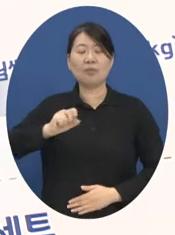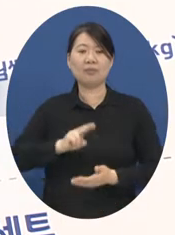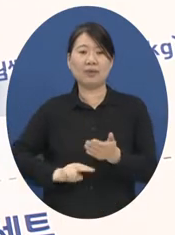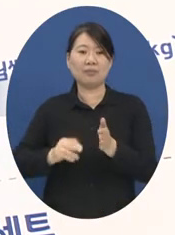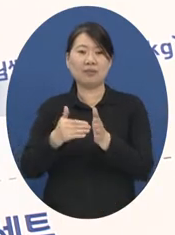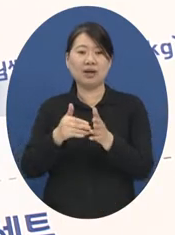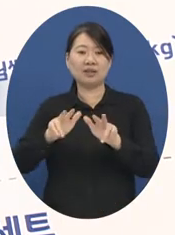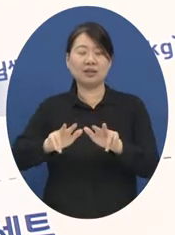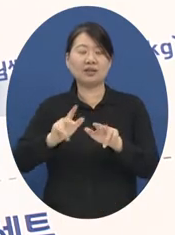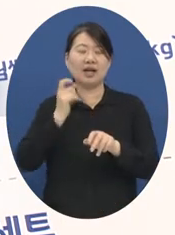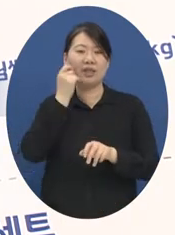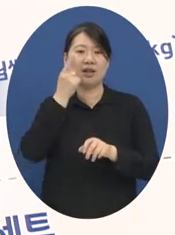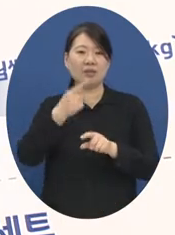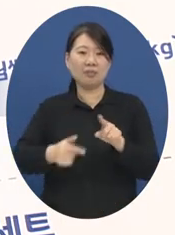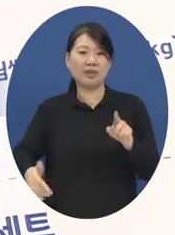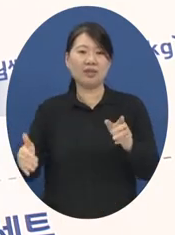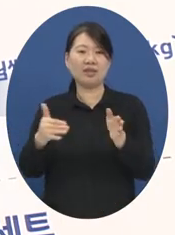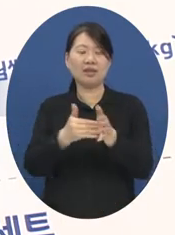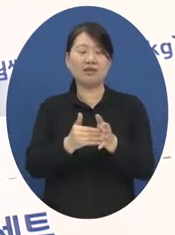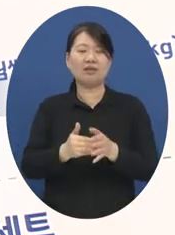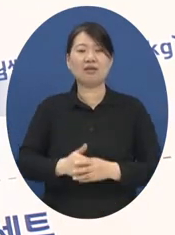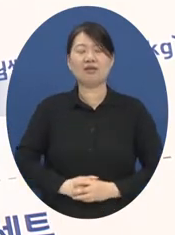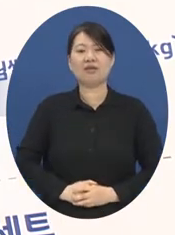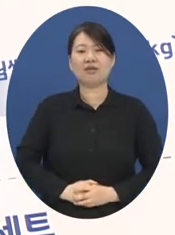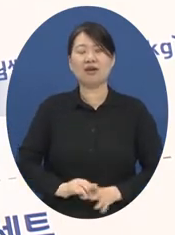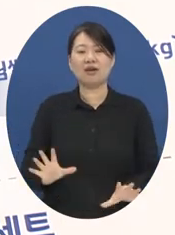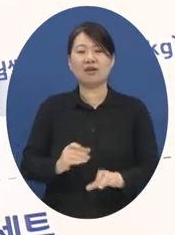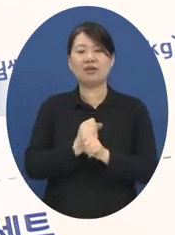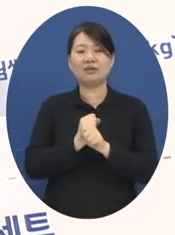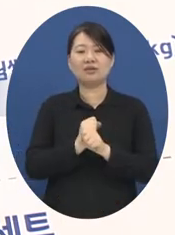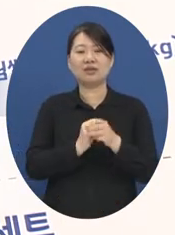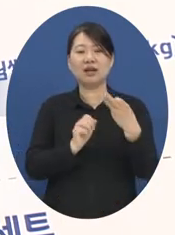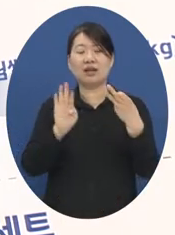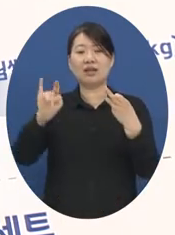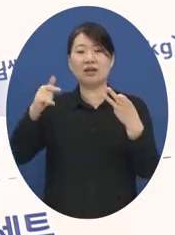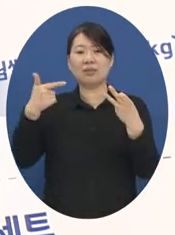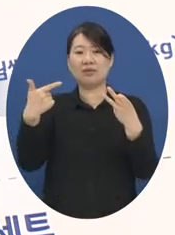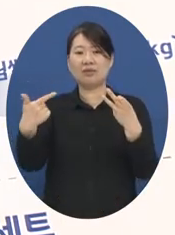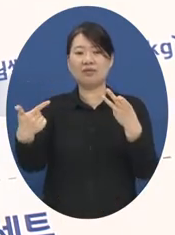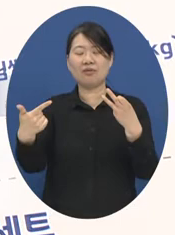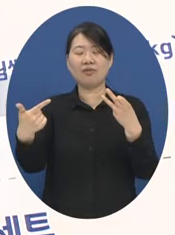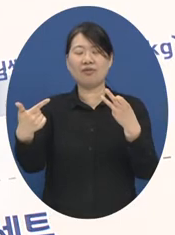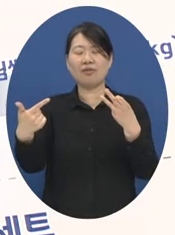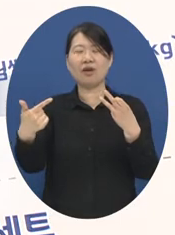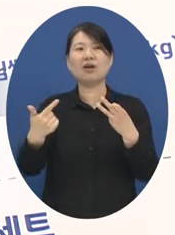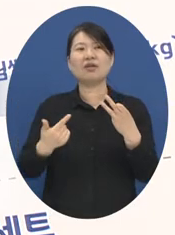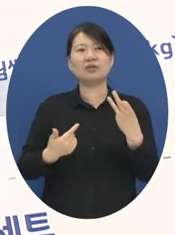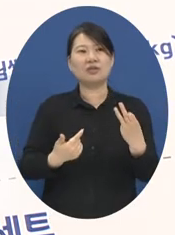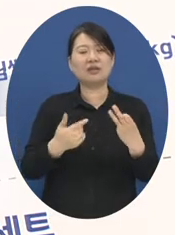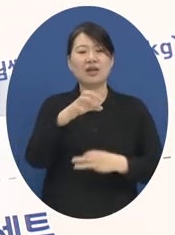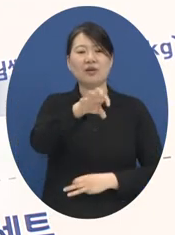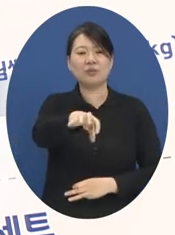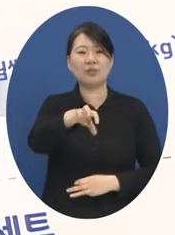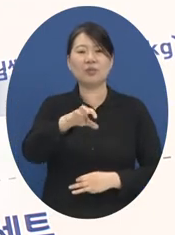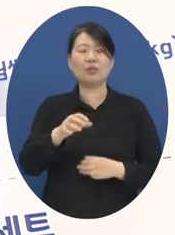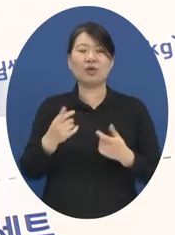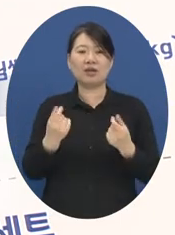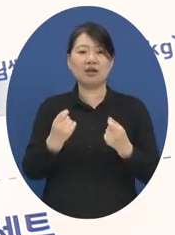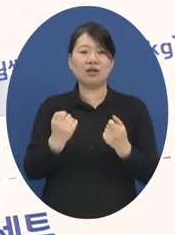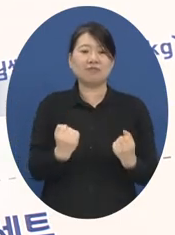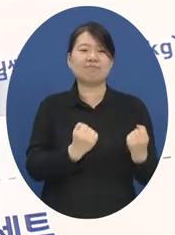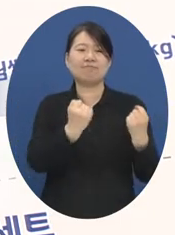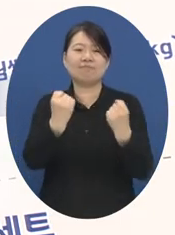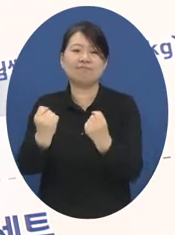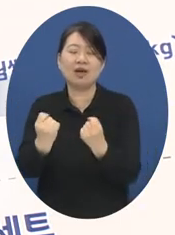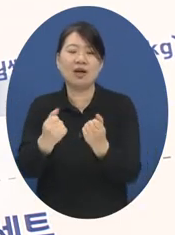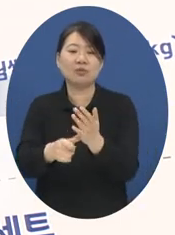지금 한달 반 됐습니다 아 총 13번의 13곳 외서 드라이브 스스로 방식으로